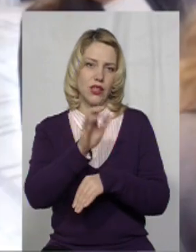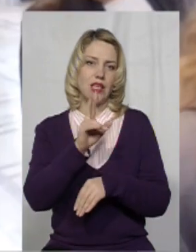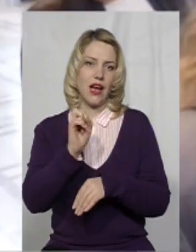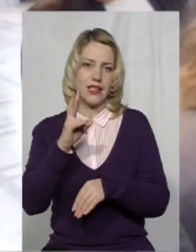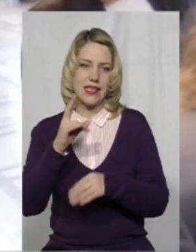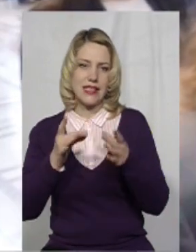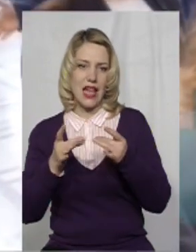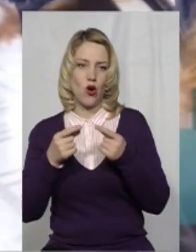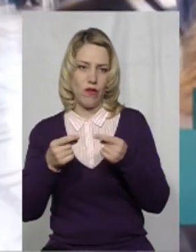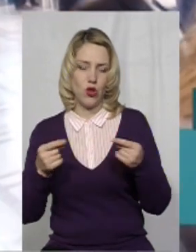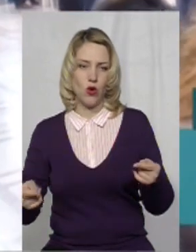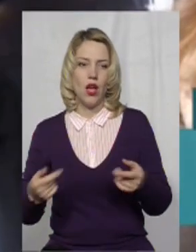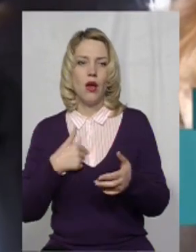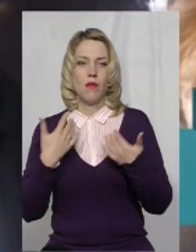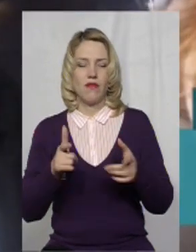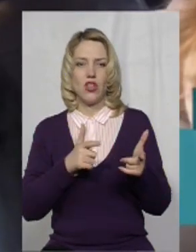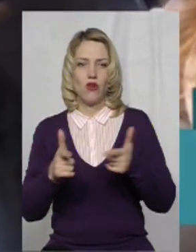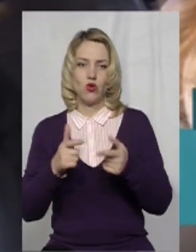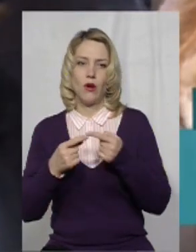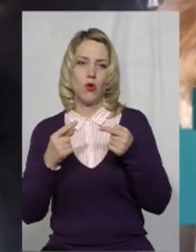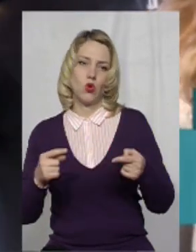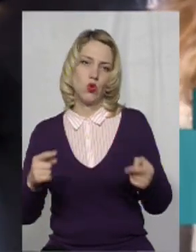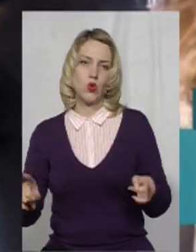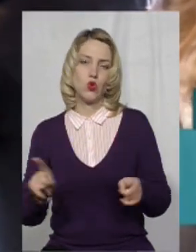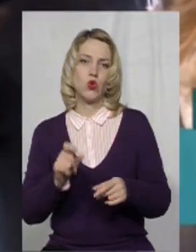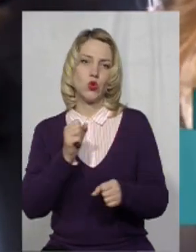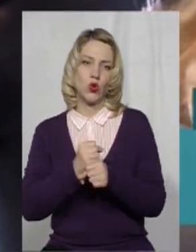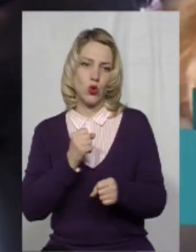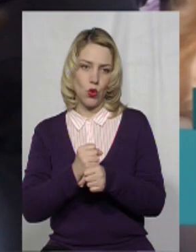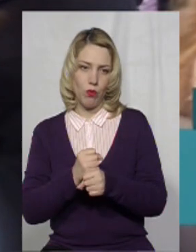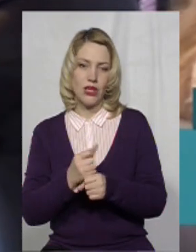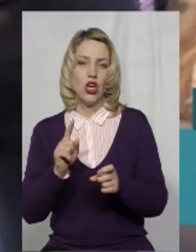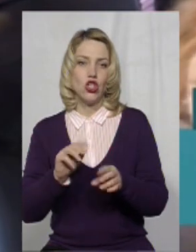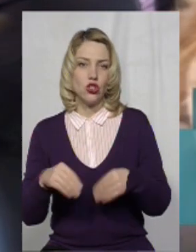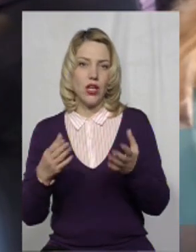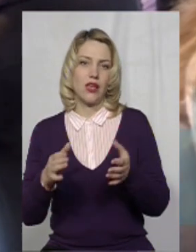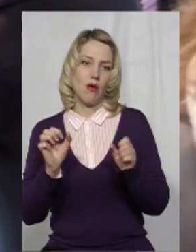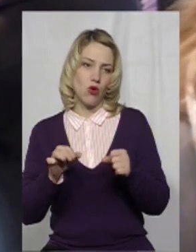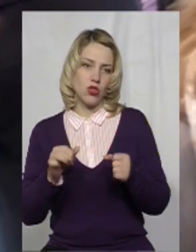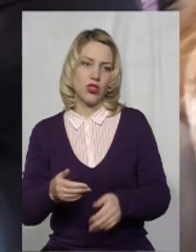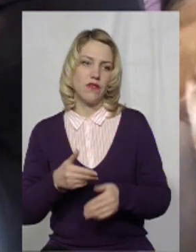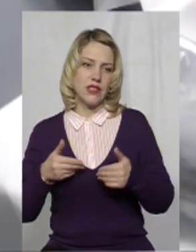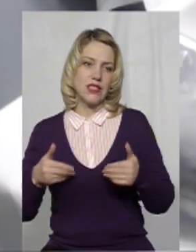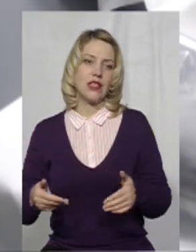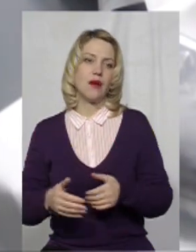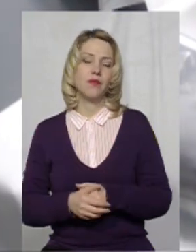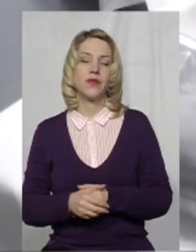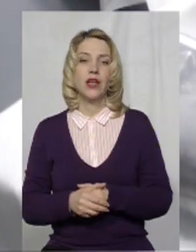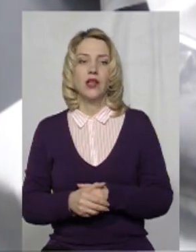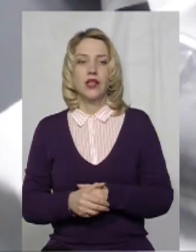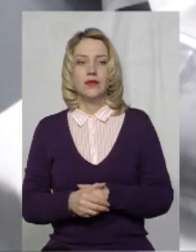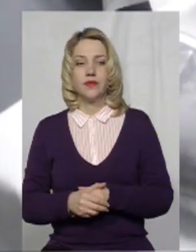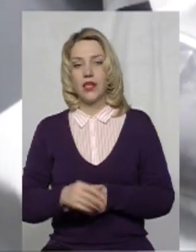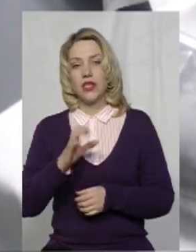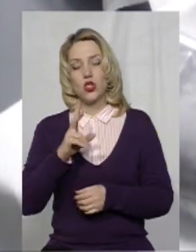Скоморохова. Готову продукцію виготовляємо, що робить, дає нам можливість виходити на європейські ринки. Аліна